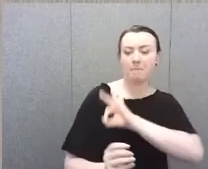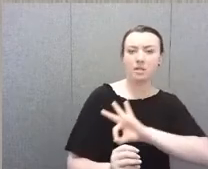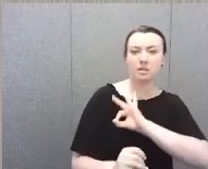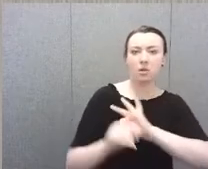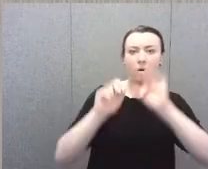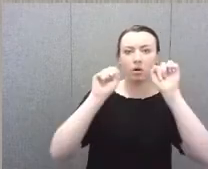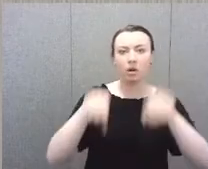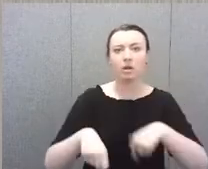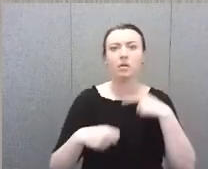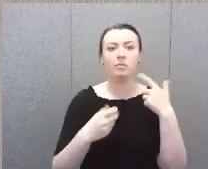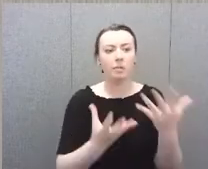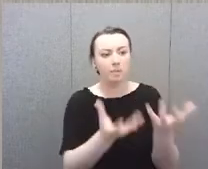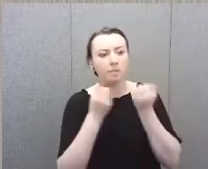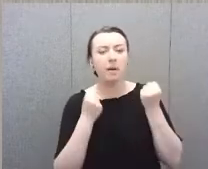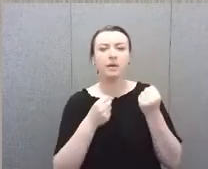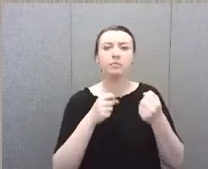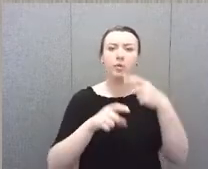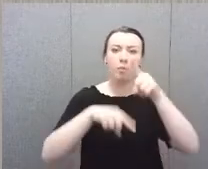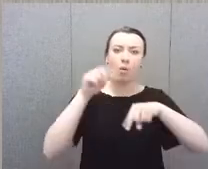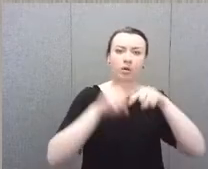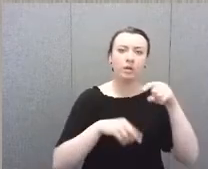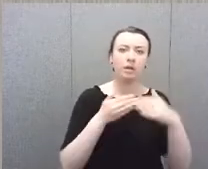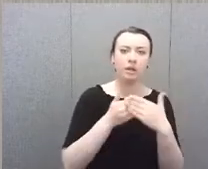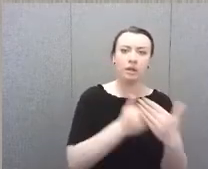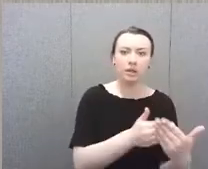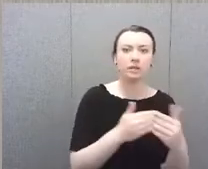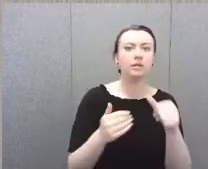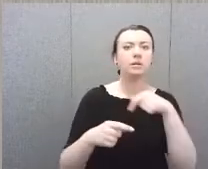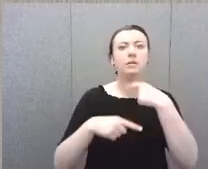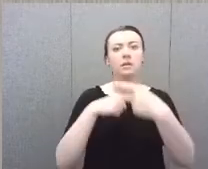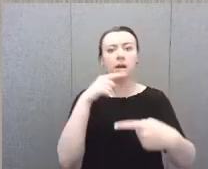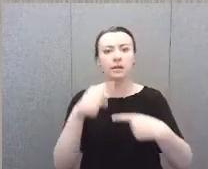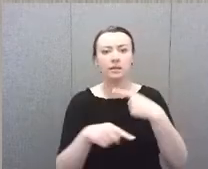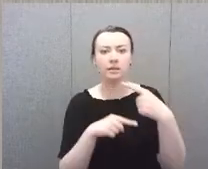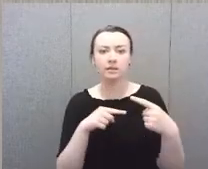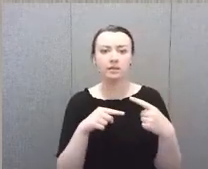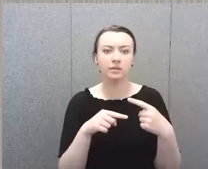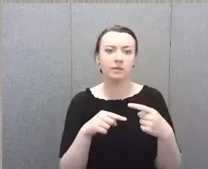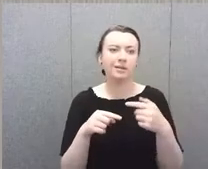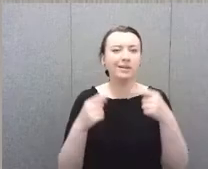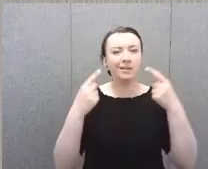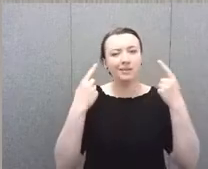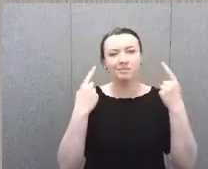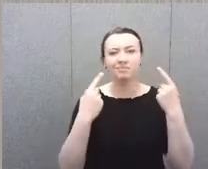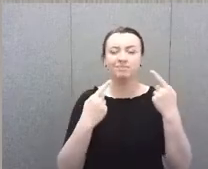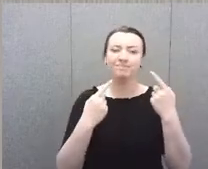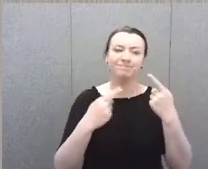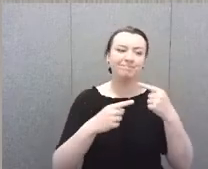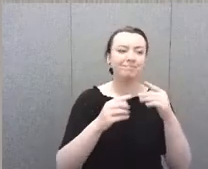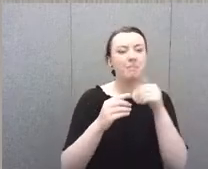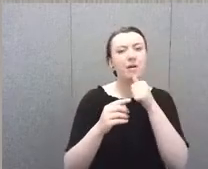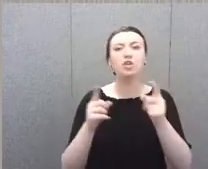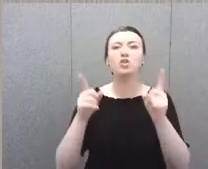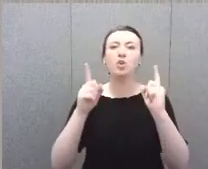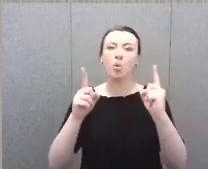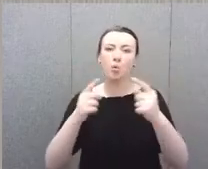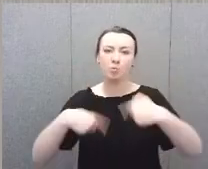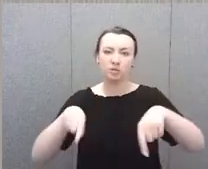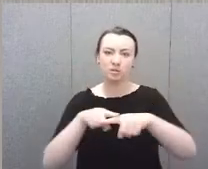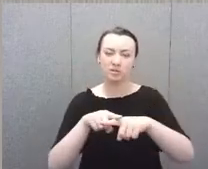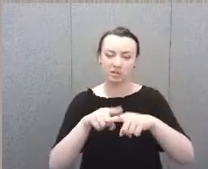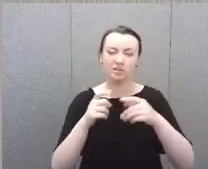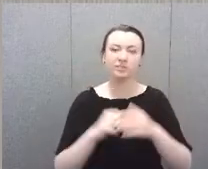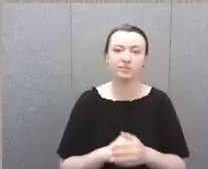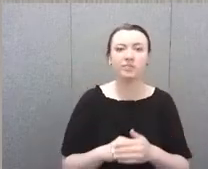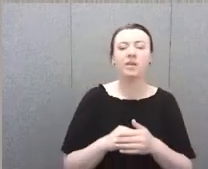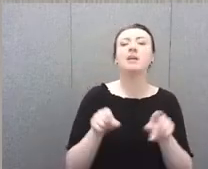мирные переговоры, взять в свои руки лидерство в неженских областях, как,